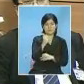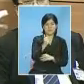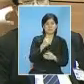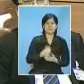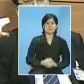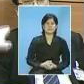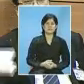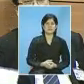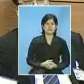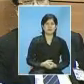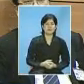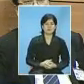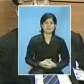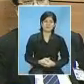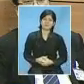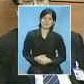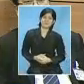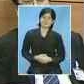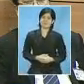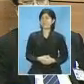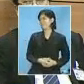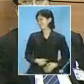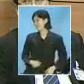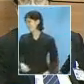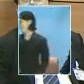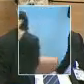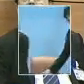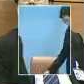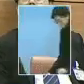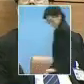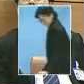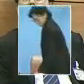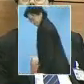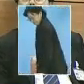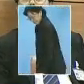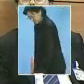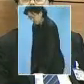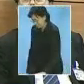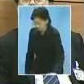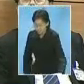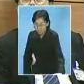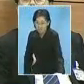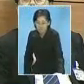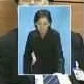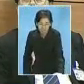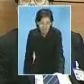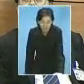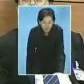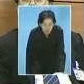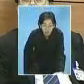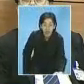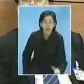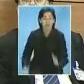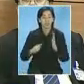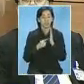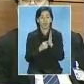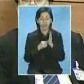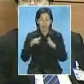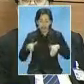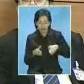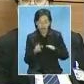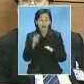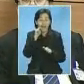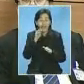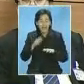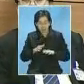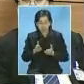ครับอย่างยกตัวอย่างอย่างเอ่อลองเอ่อแแสบนะฮะซึ่งจะมีการเอ่อเดินเรืออยู่